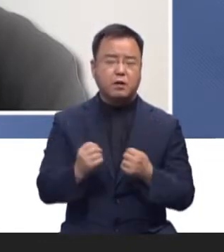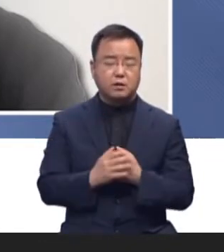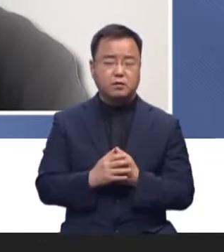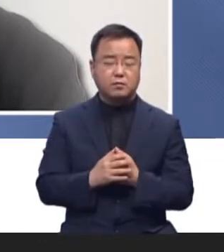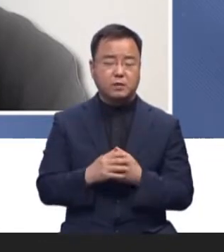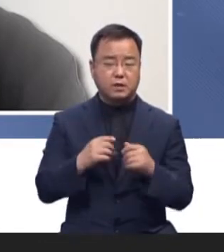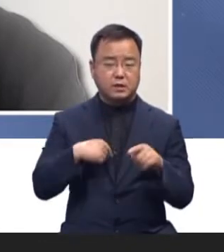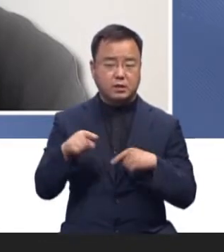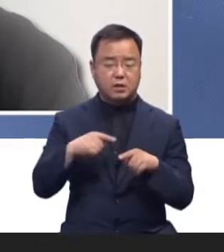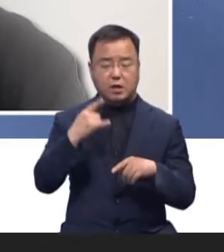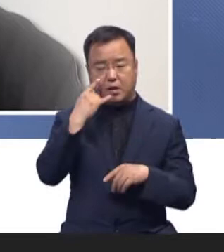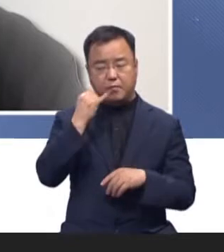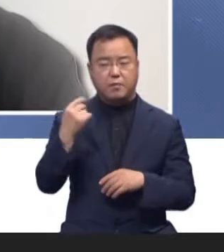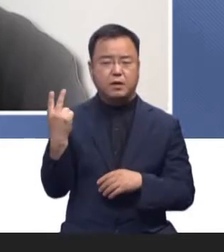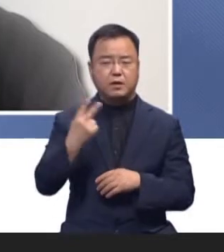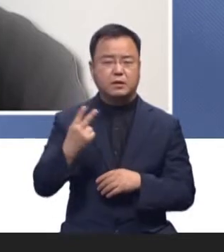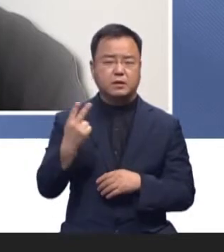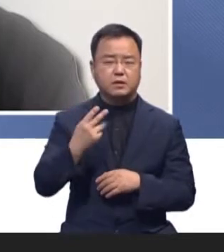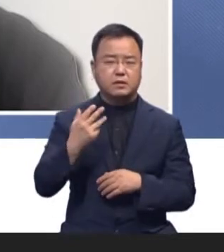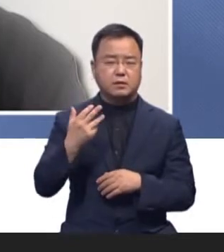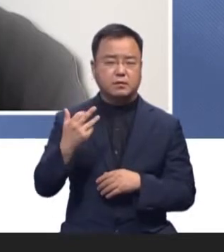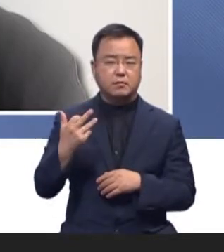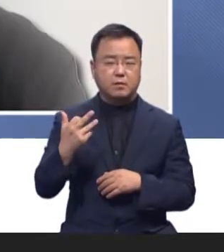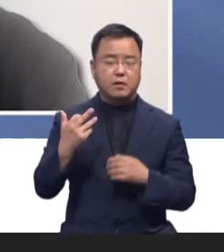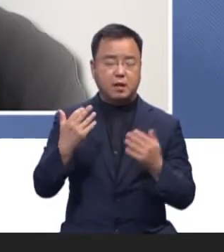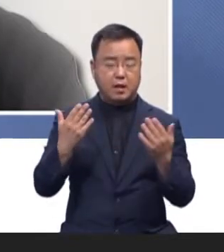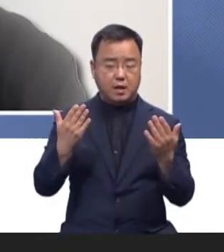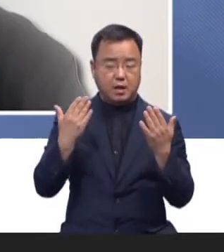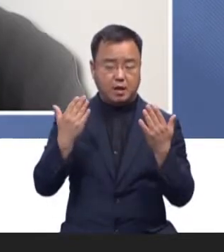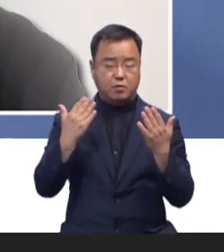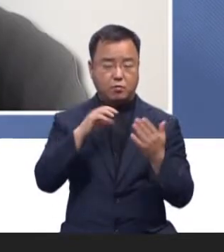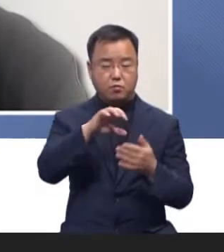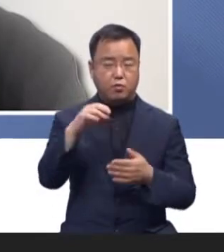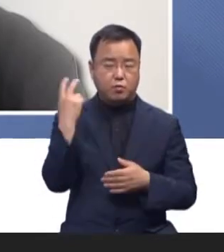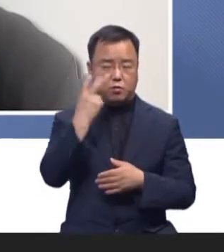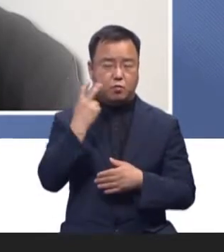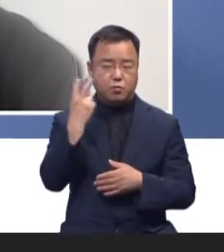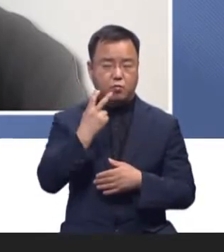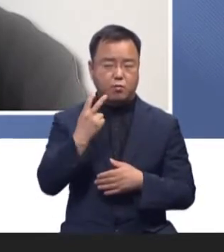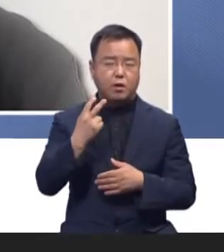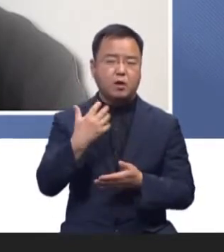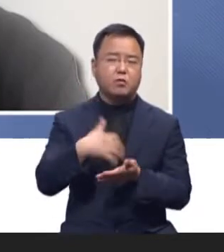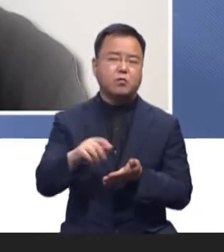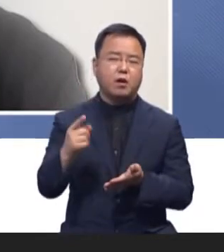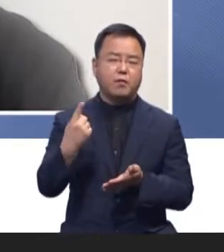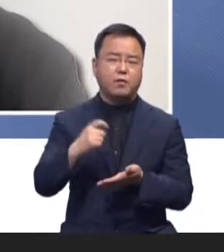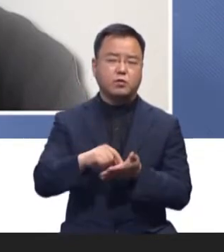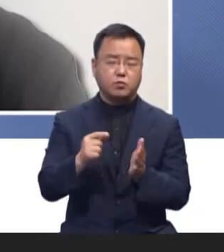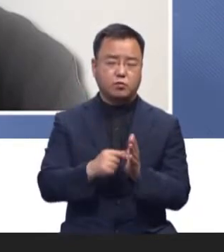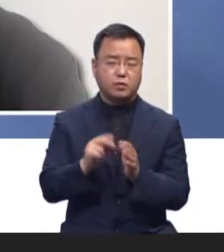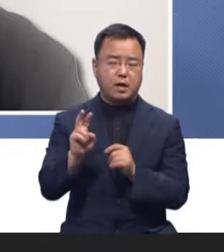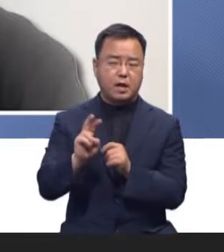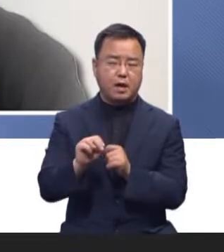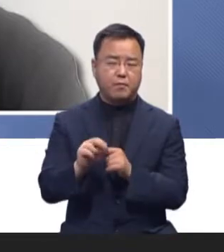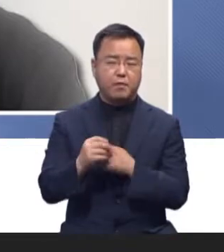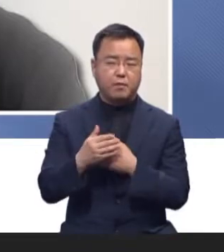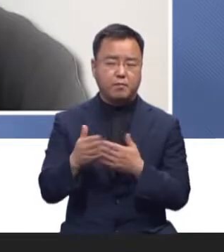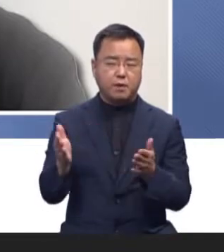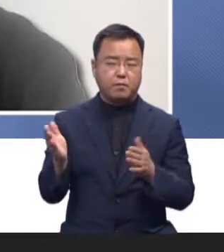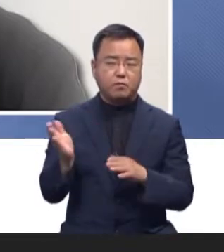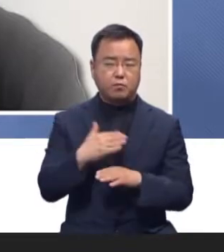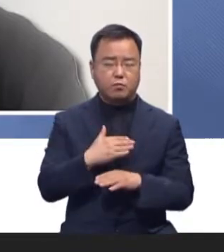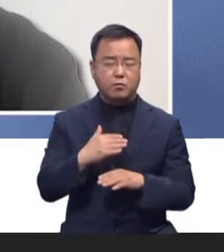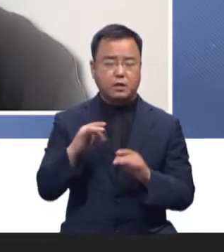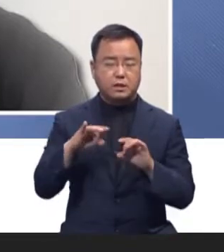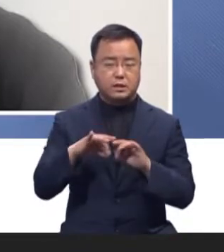엄마들이 2018년도 스쿨미투가 일어났던 학교들을 모니터링 한 곳만 전국에 100여 개였으니까요. 예. 그래서 N번방 비롯해서 디지털